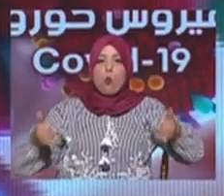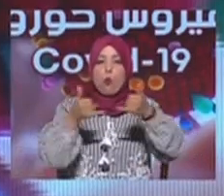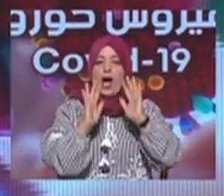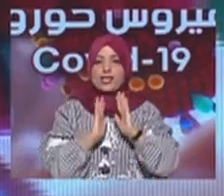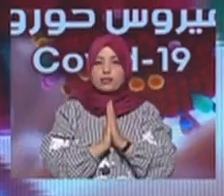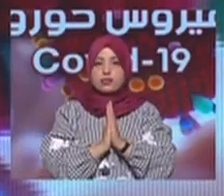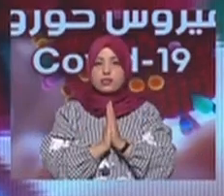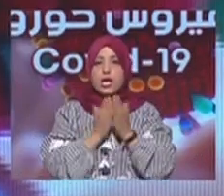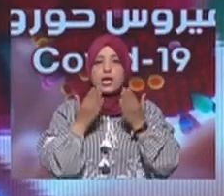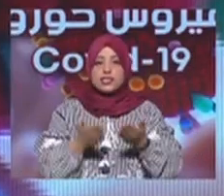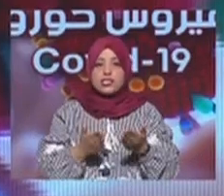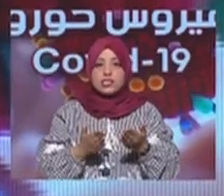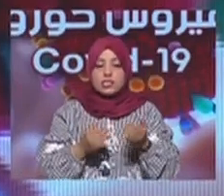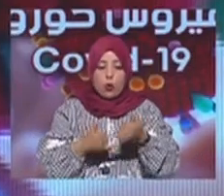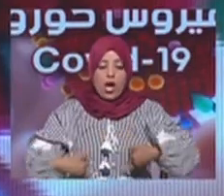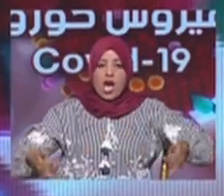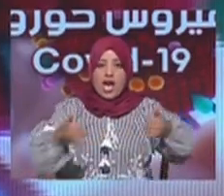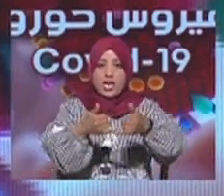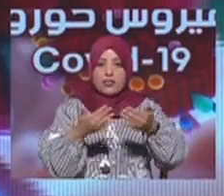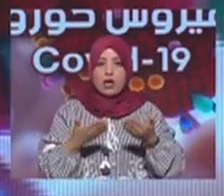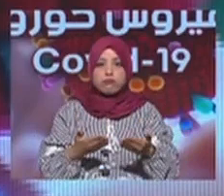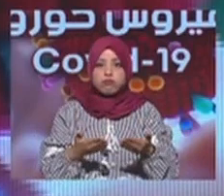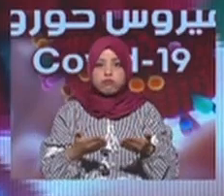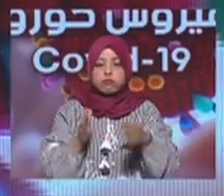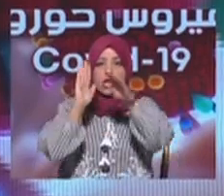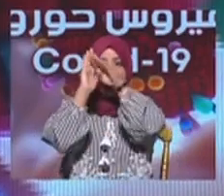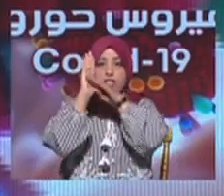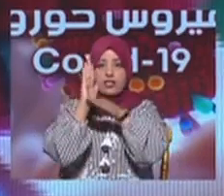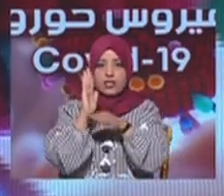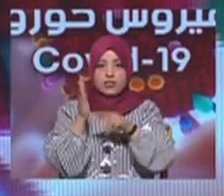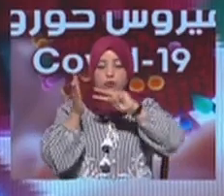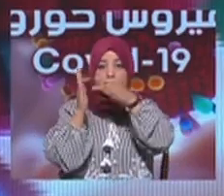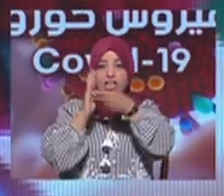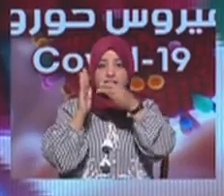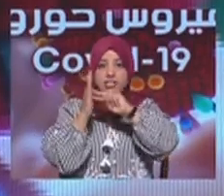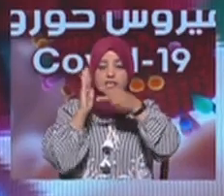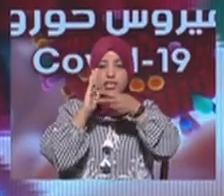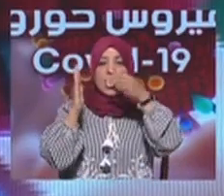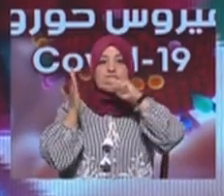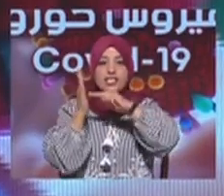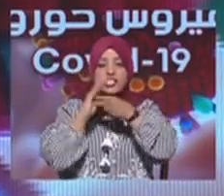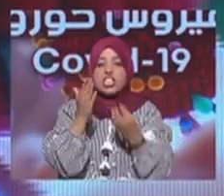انا البروتوكول اللي عملت به سيكونساج نتاع الكورونا فيروس هو تقنيه